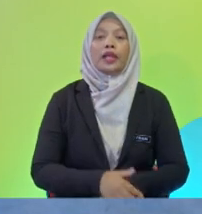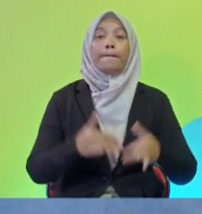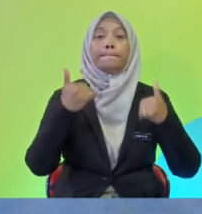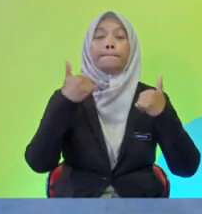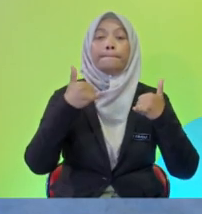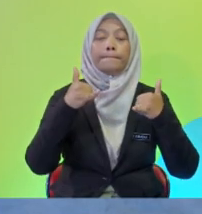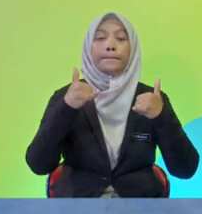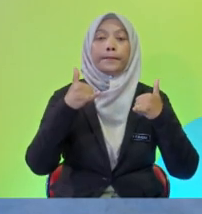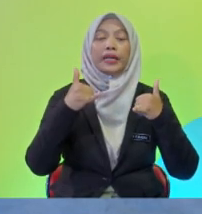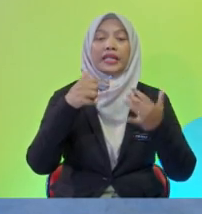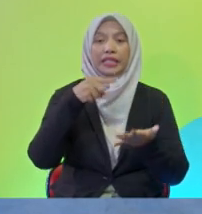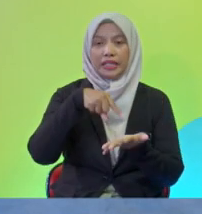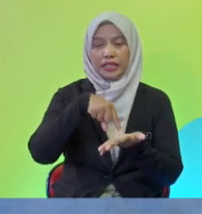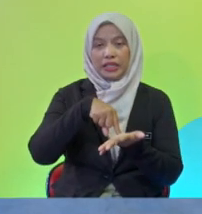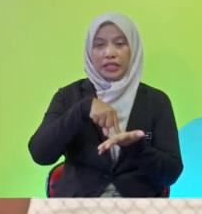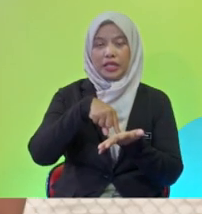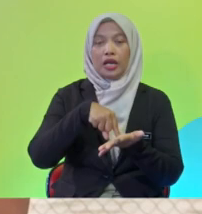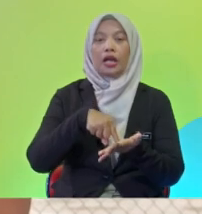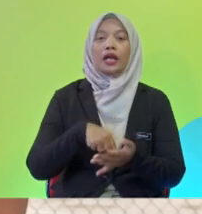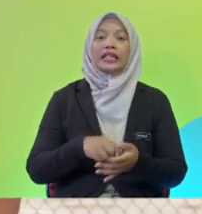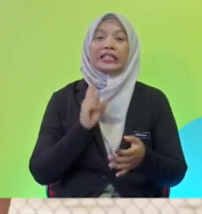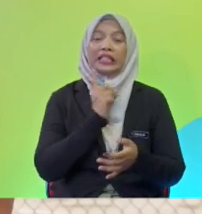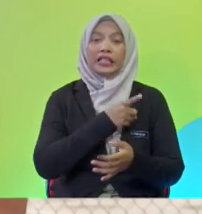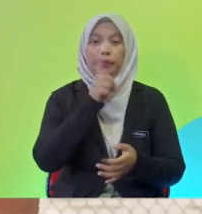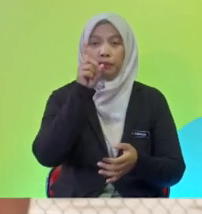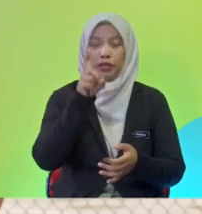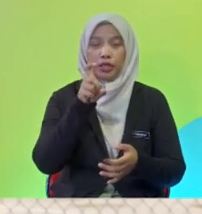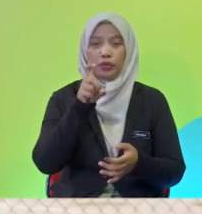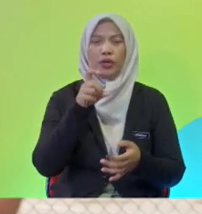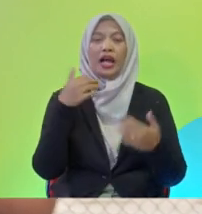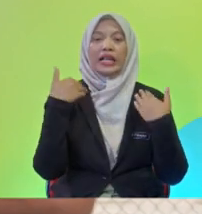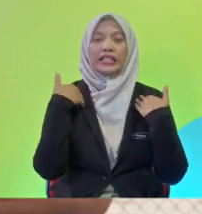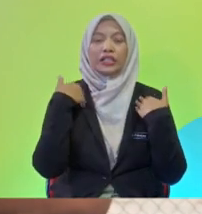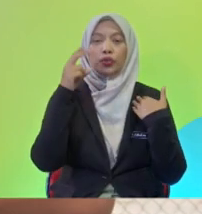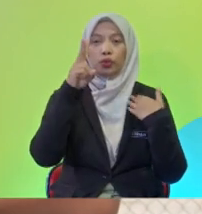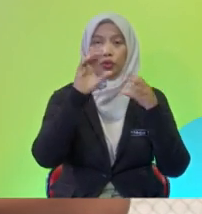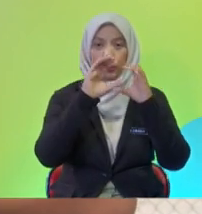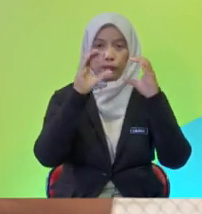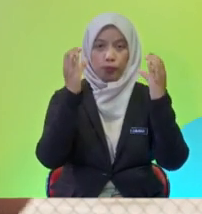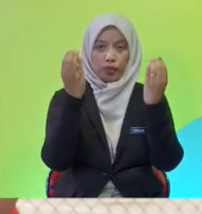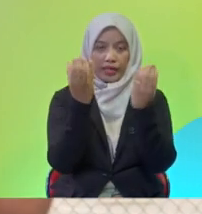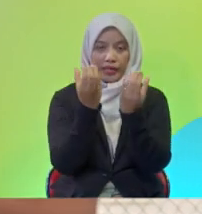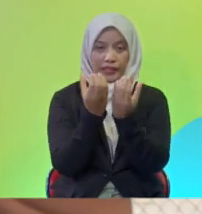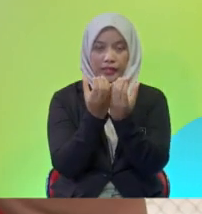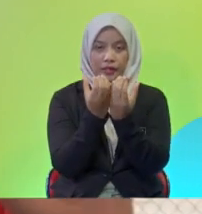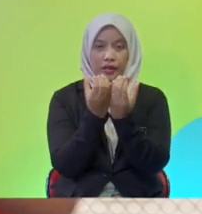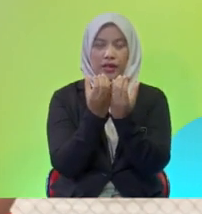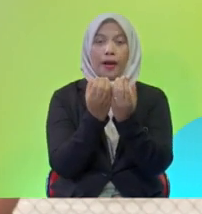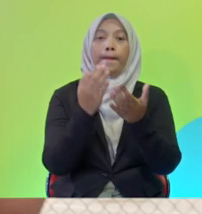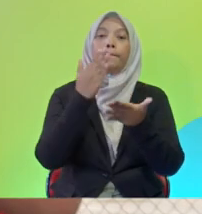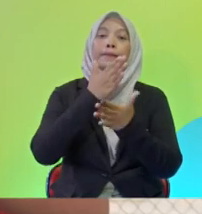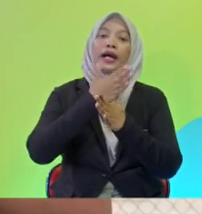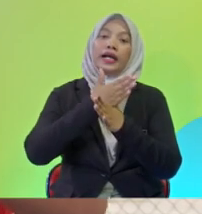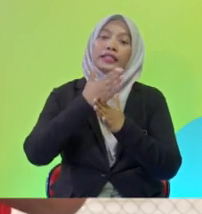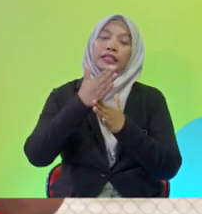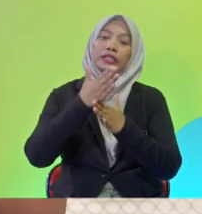cikgu? Okey, untuk permainan dodgeball ini, kita memerlukan yang paling penting kita mesti ada dua kumpulan. Okey, dua kumpulan, murid-murid